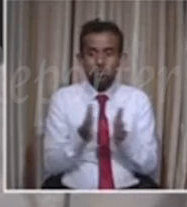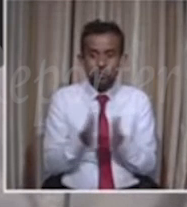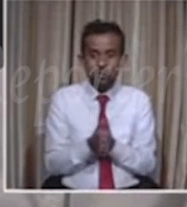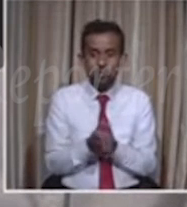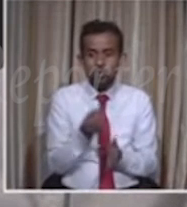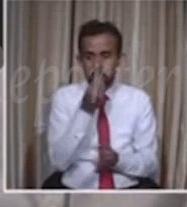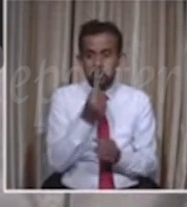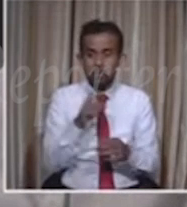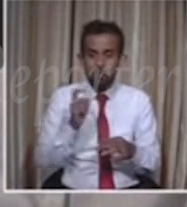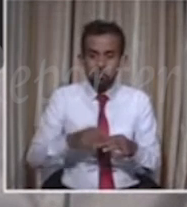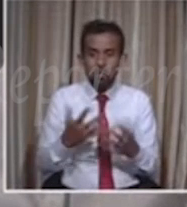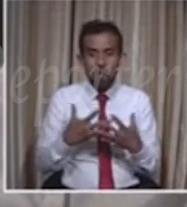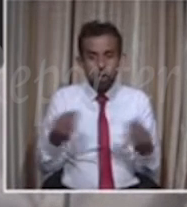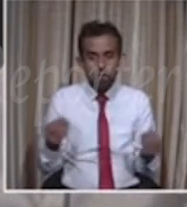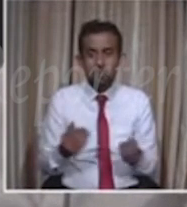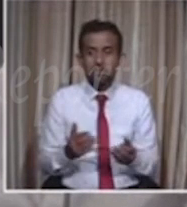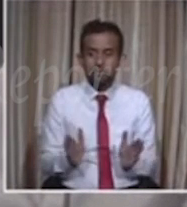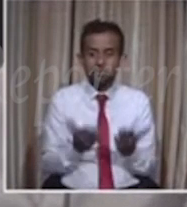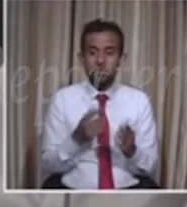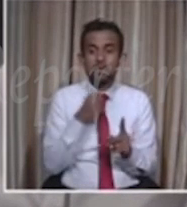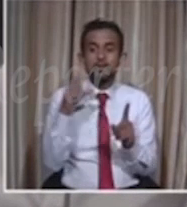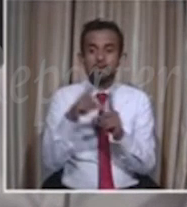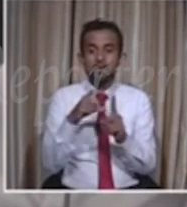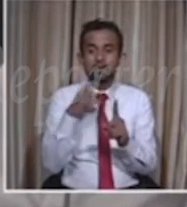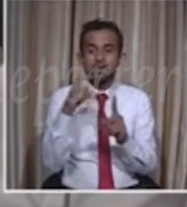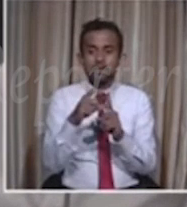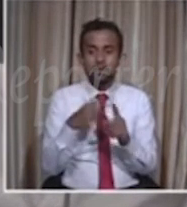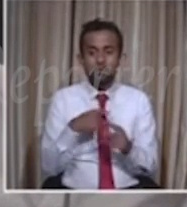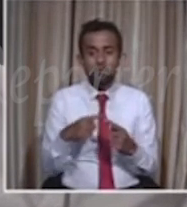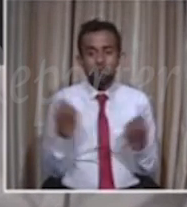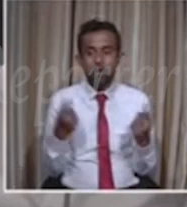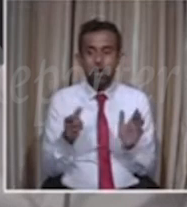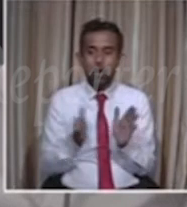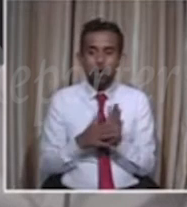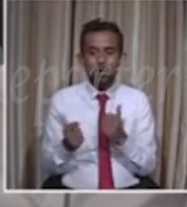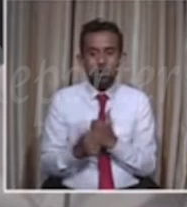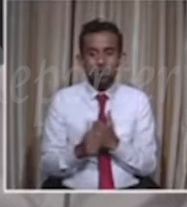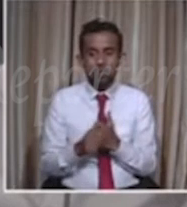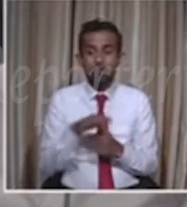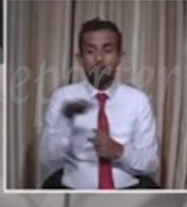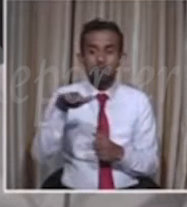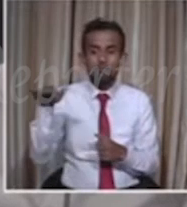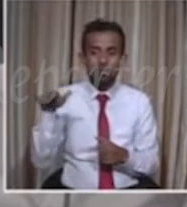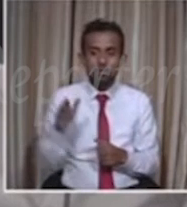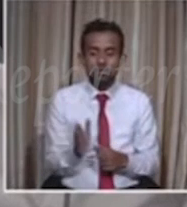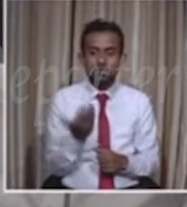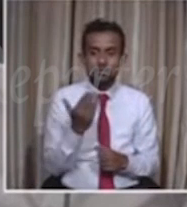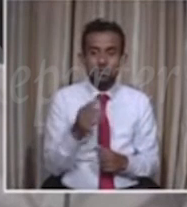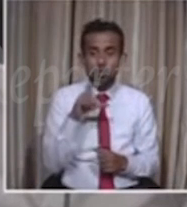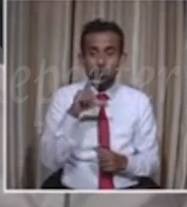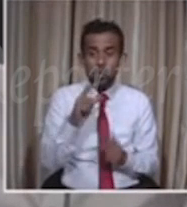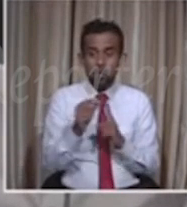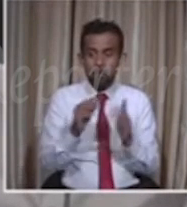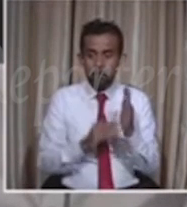හිඟය විසඳන්න ක්‍රියා කරමු. දිස්ත්‍රික්ක මට්ටමෙන් අපි වෙනම කොමිටි ඇති කරමු ඒ ප්‍රදේශවල කරන්න. කොළඹ